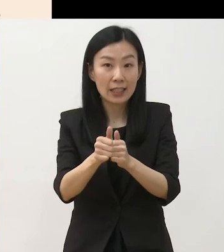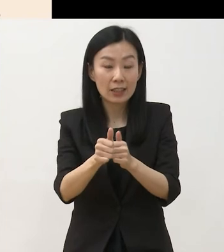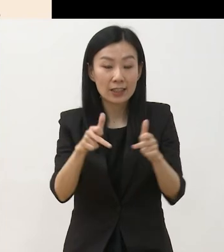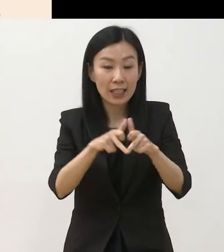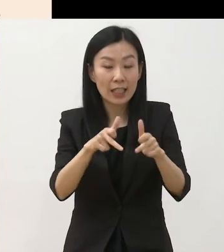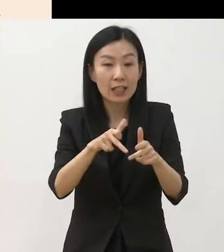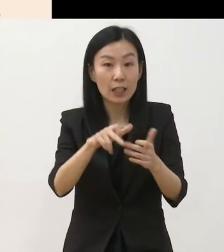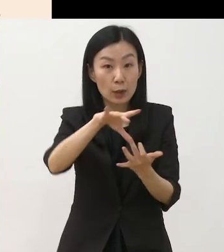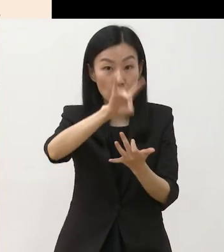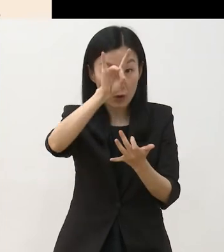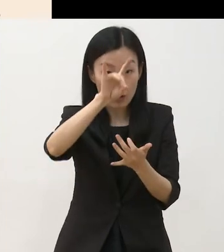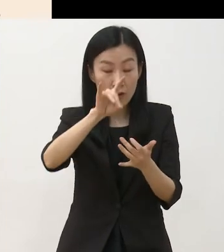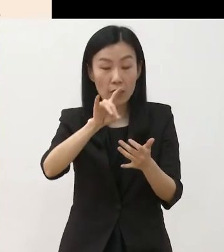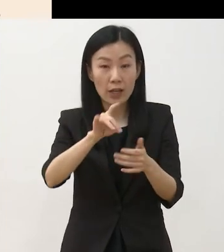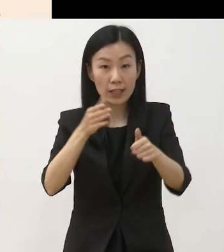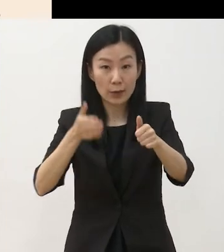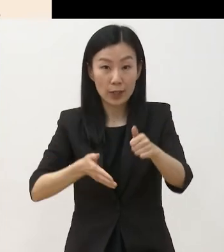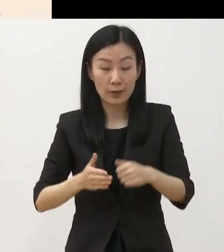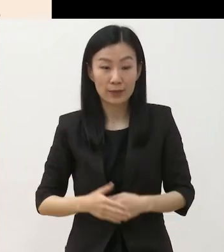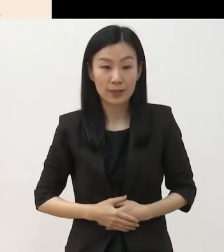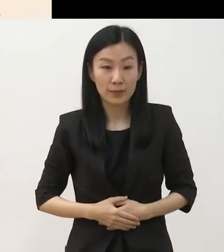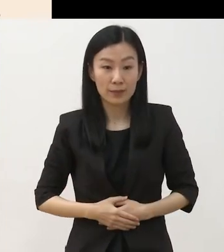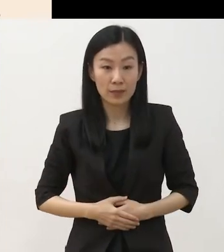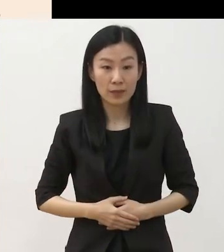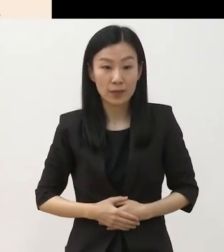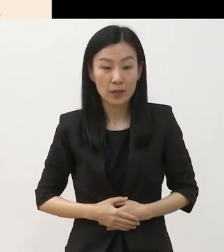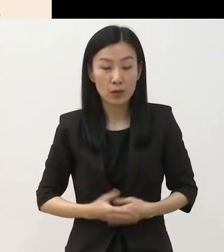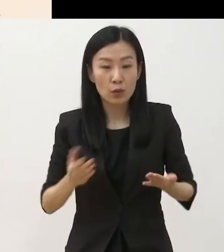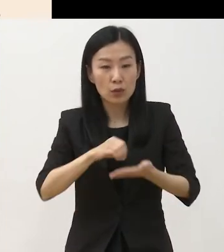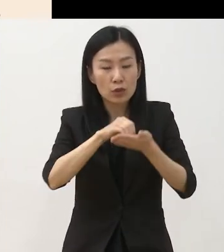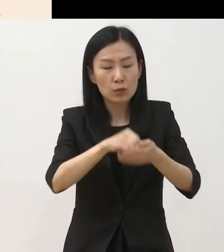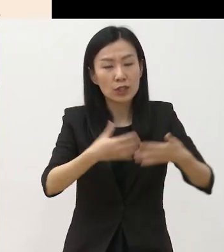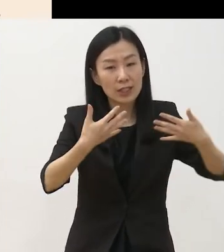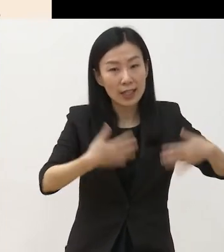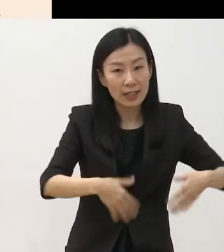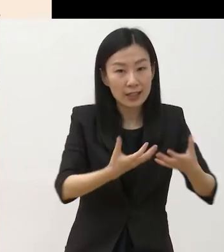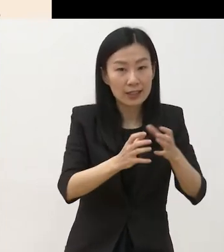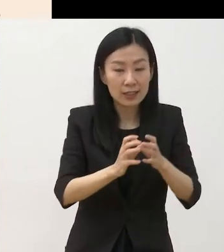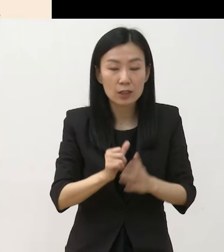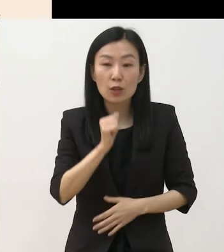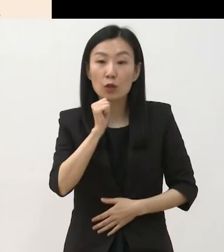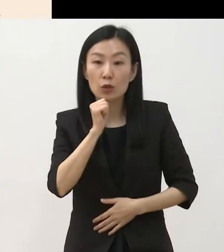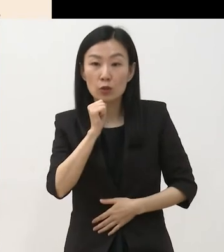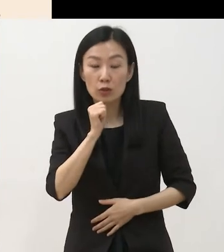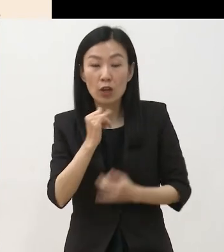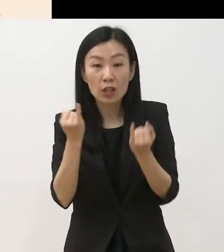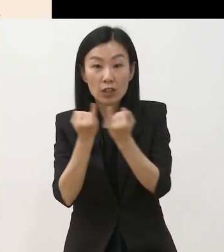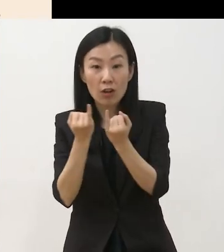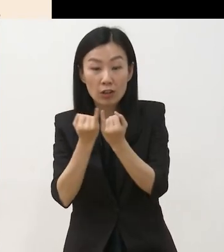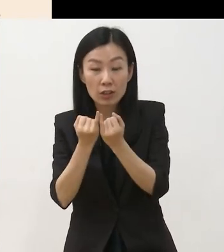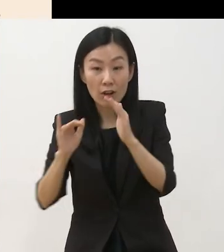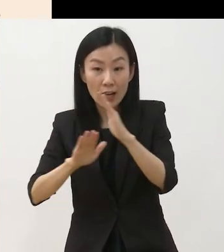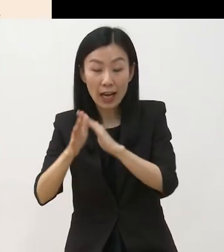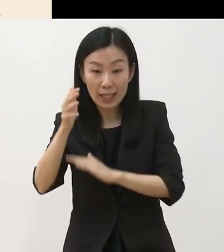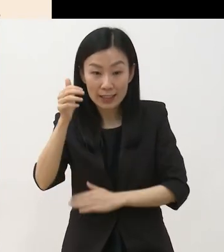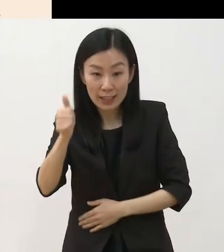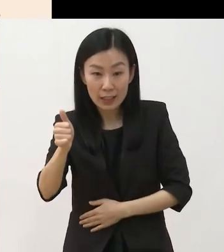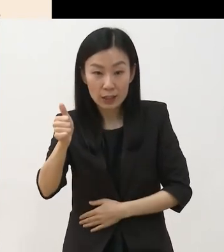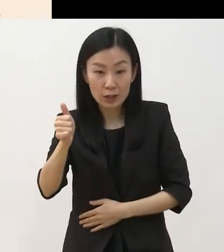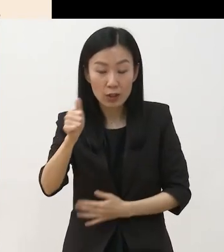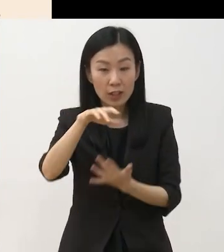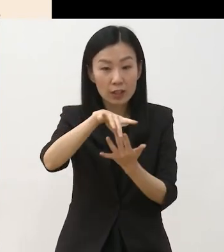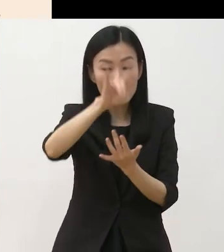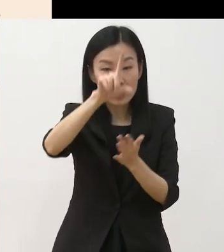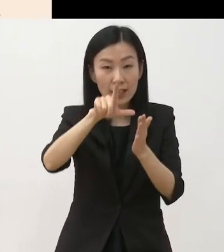됩니다. 그리고 취업 취약계층, 저소득층, 장애인, 여성 가장 등 우선 선발 및 채용 시에